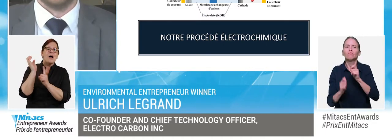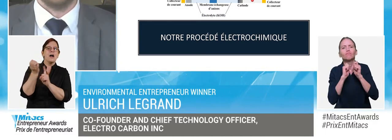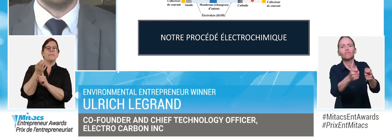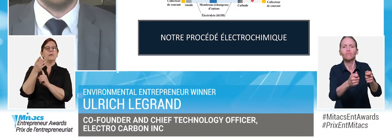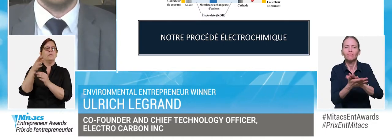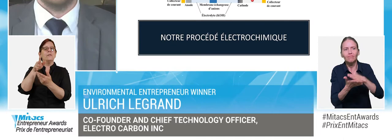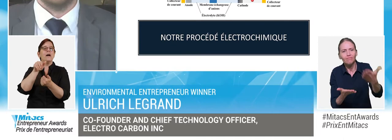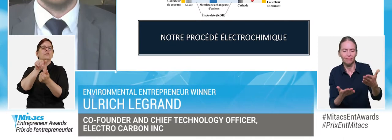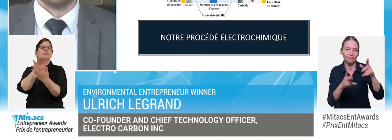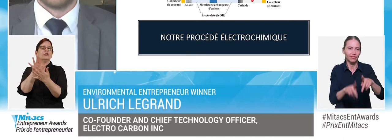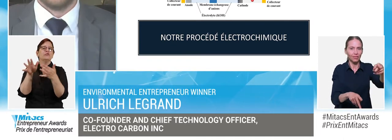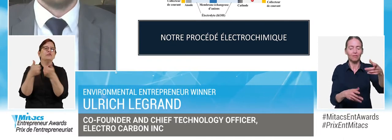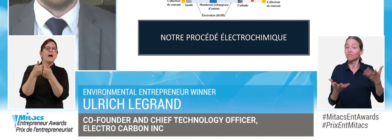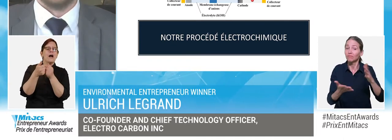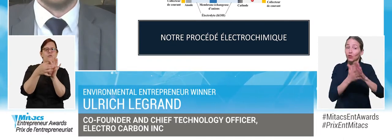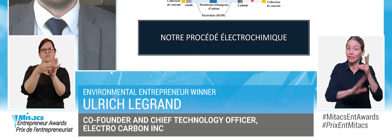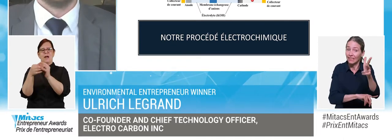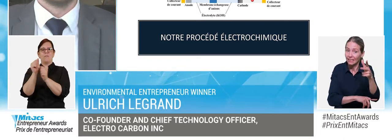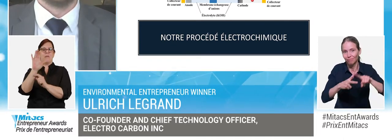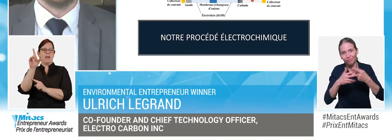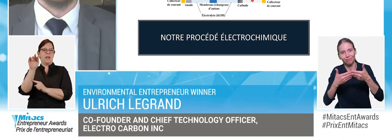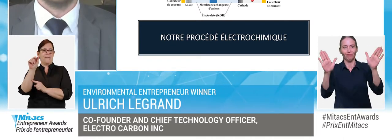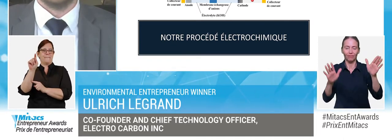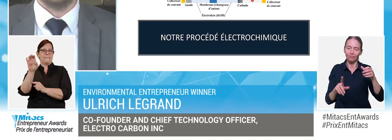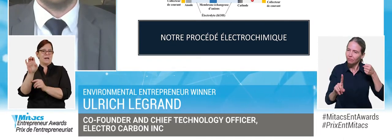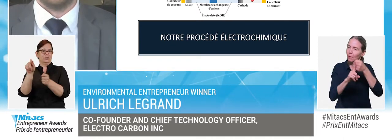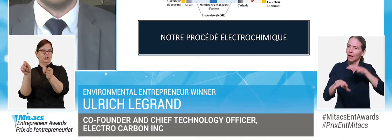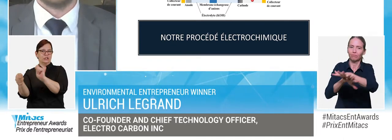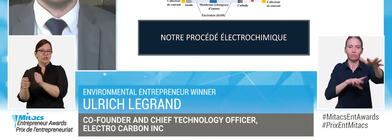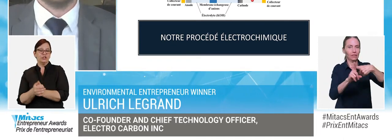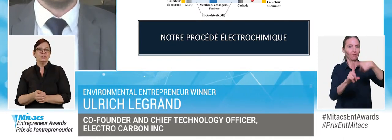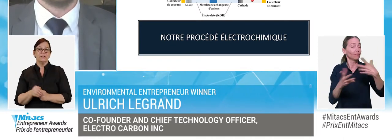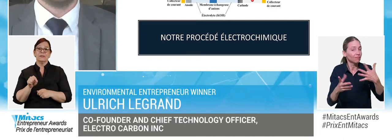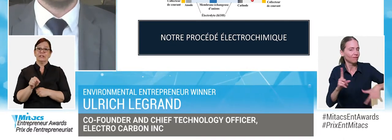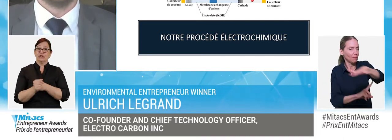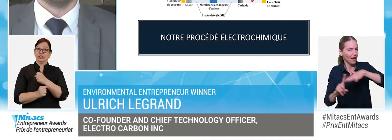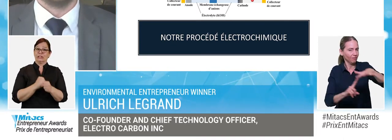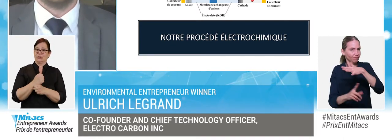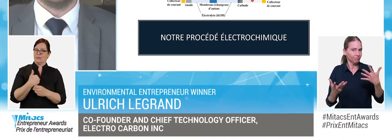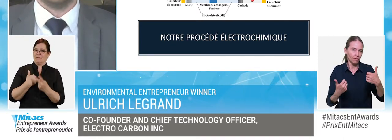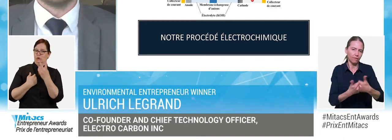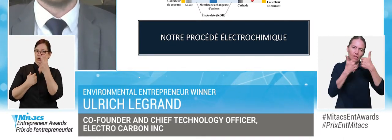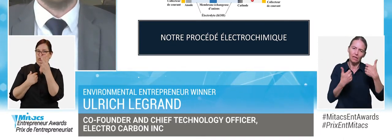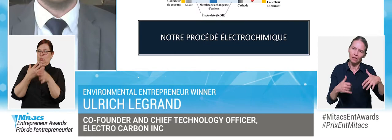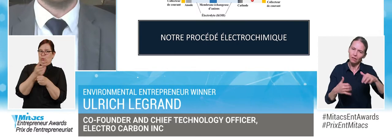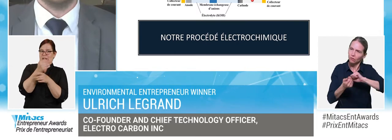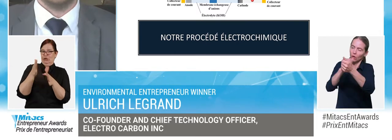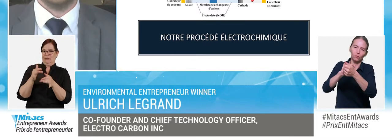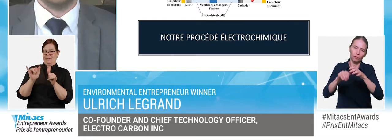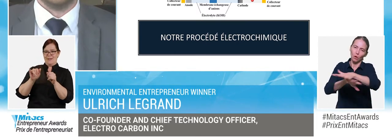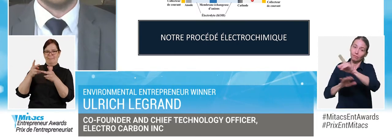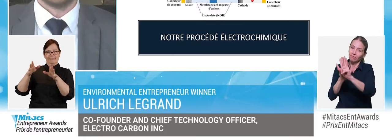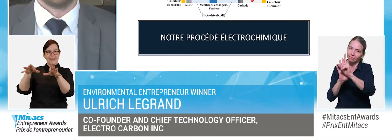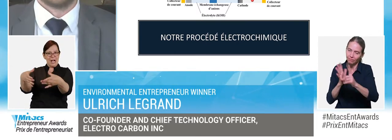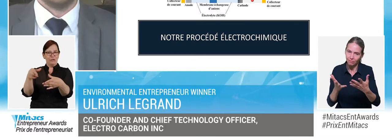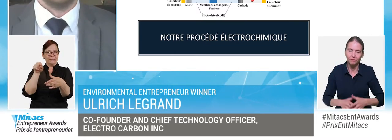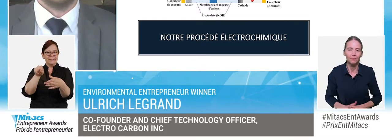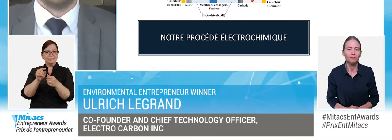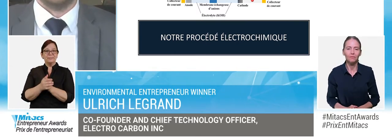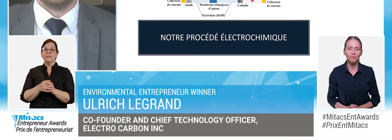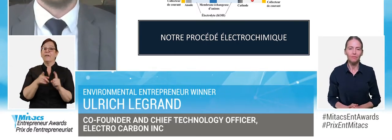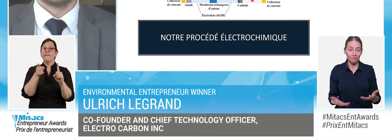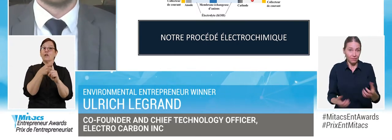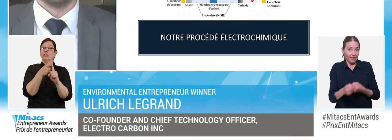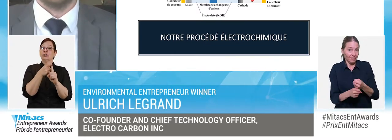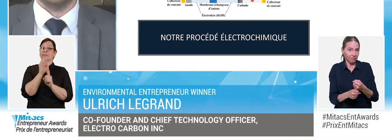futures applications prometteuses. Par exemple, sous forme de sel de format, est utilisé dans le déglaçage des pistes d'atterrissage.